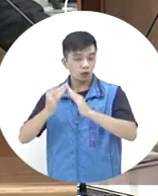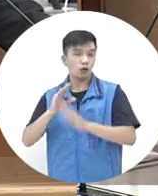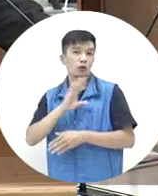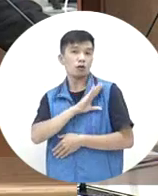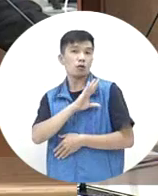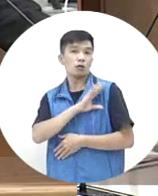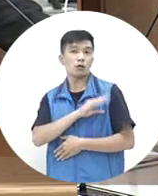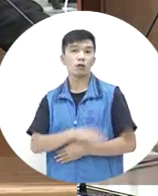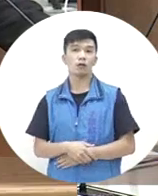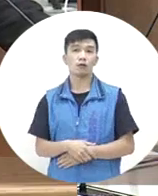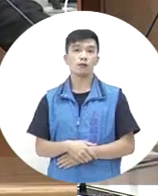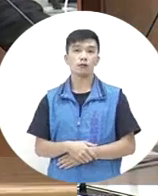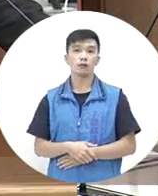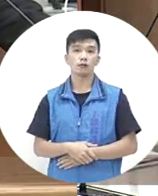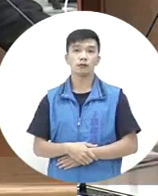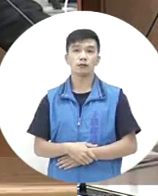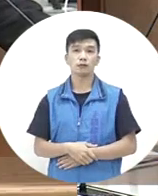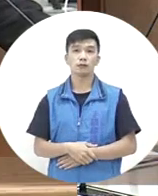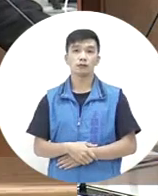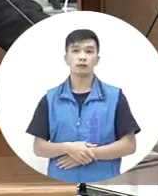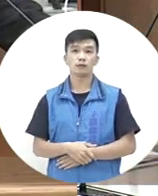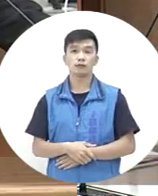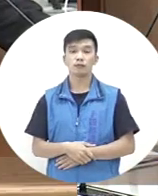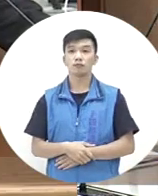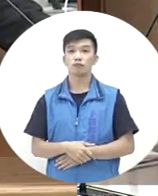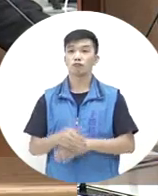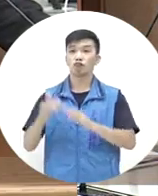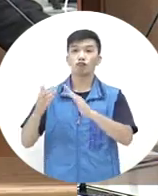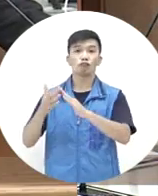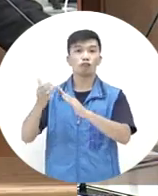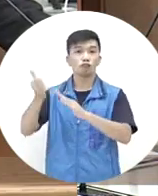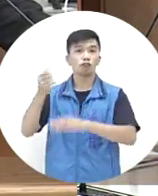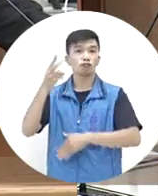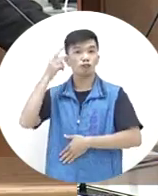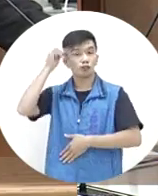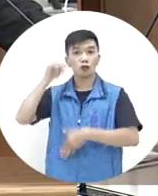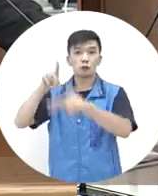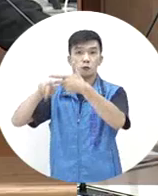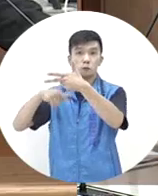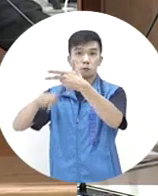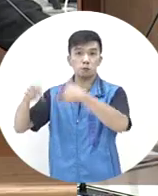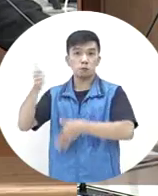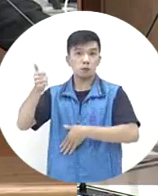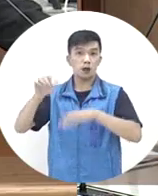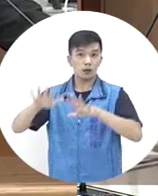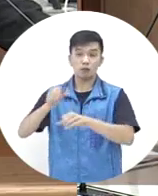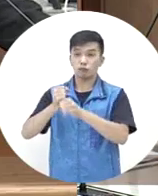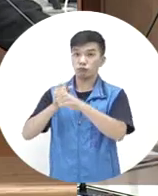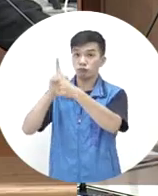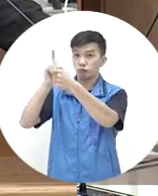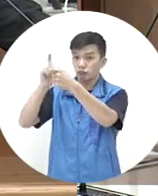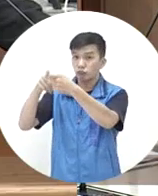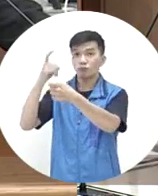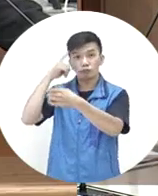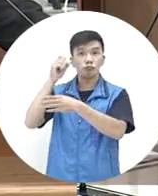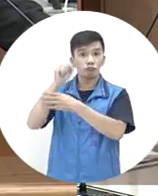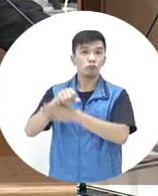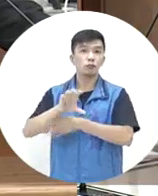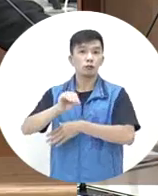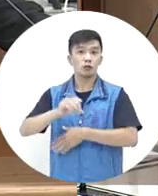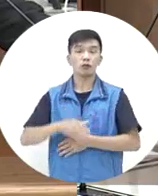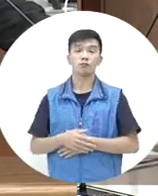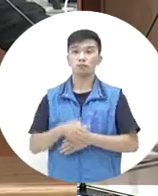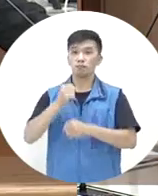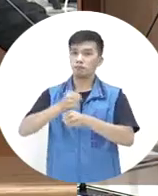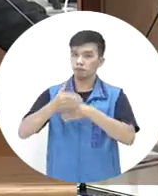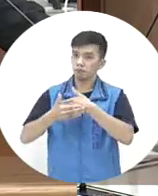嘛。 所以市长，你认同朱立伦现在的路线吗？ 我认同所有的过程都尊重民意